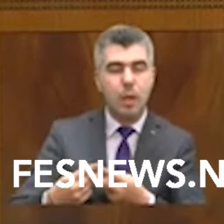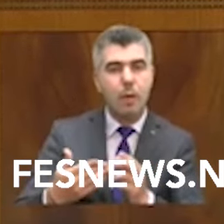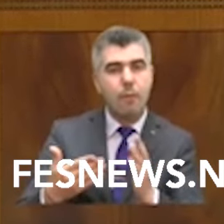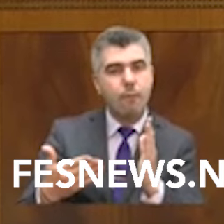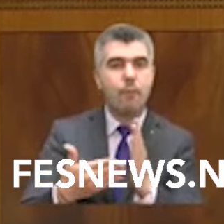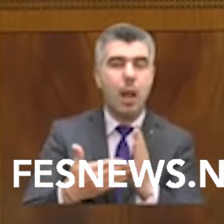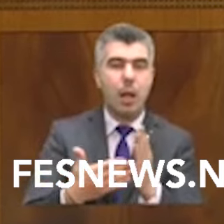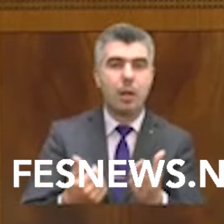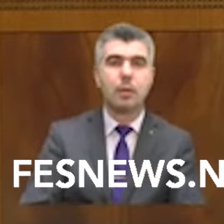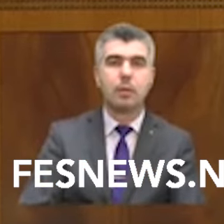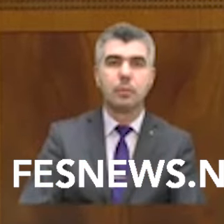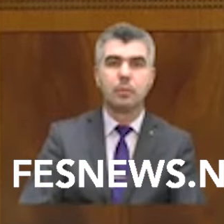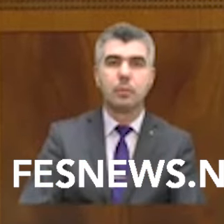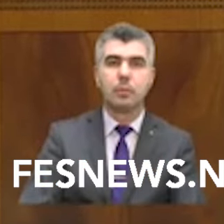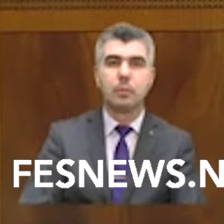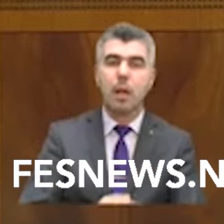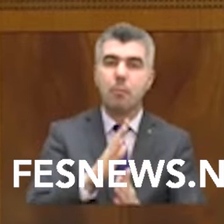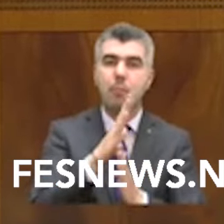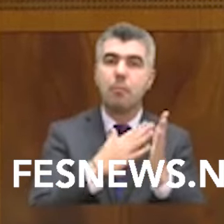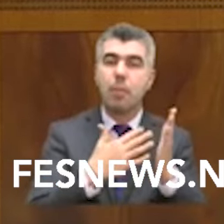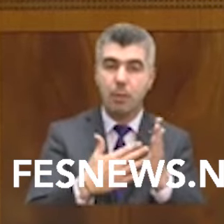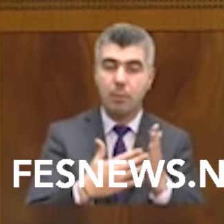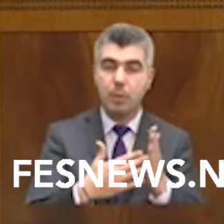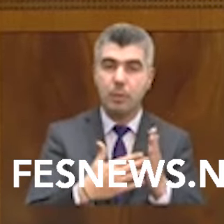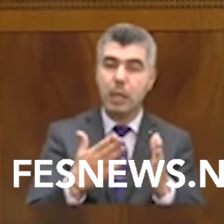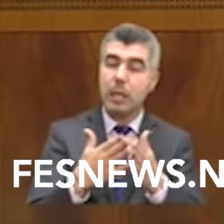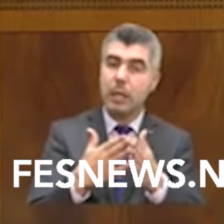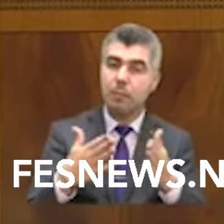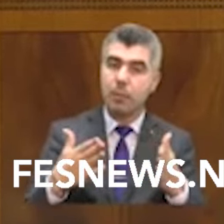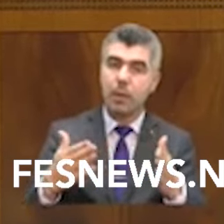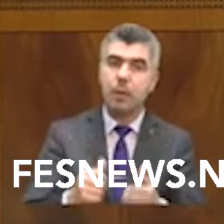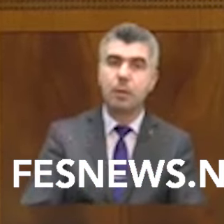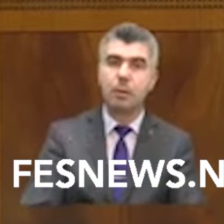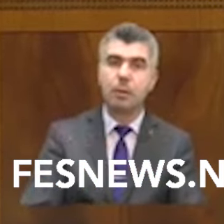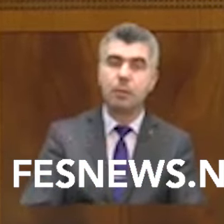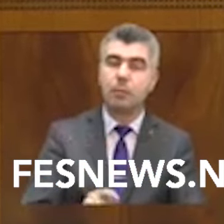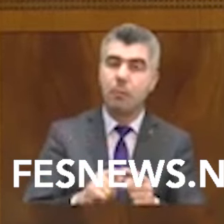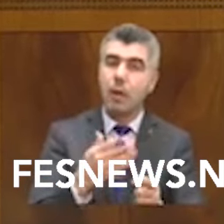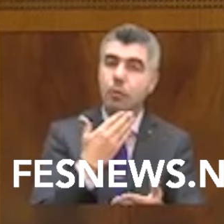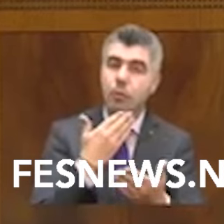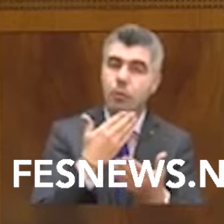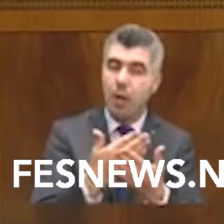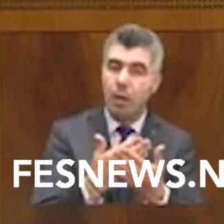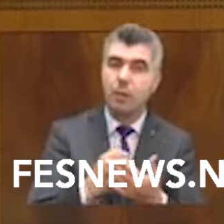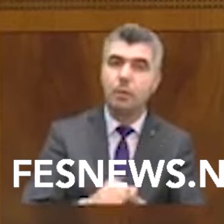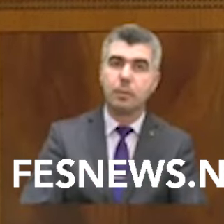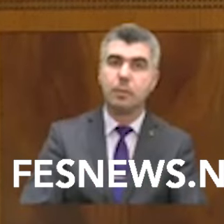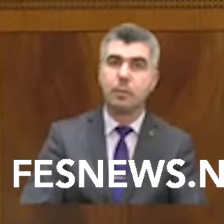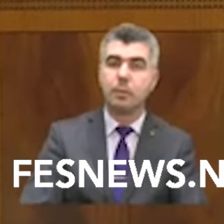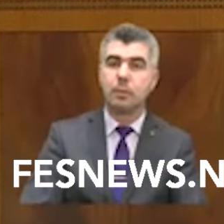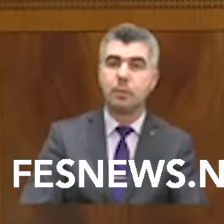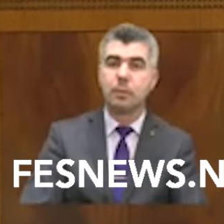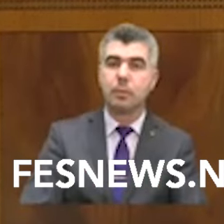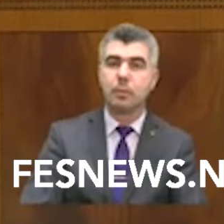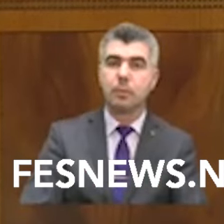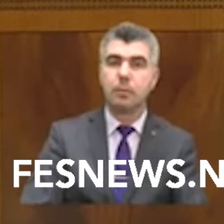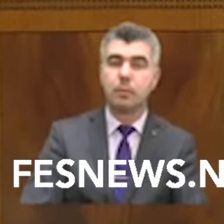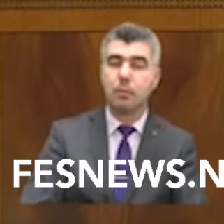المسار ديال واحد البرنامج اللي هو كان كبير، يعني اولا كنشكركم على لي